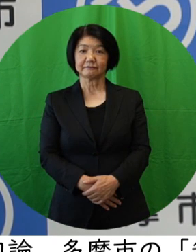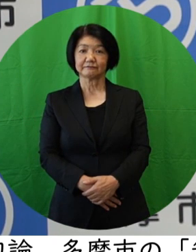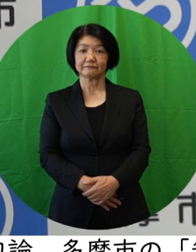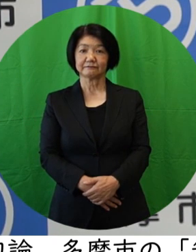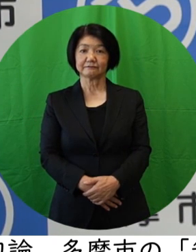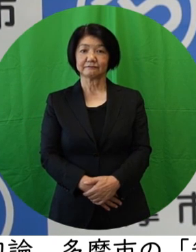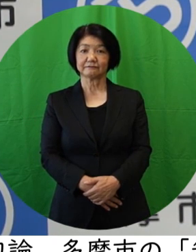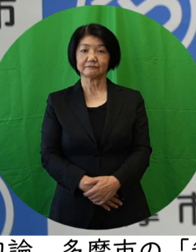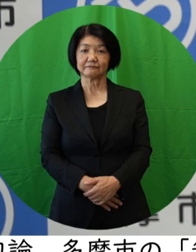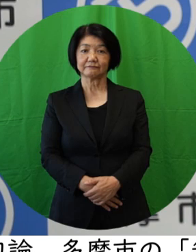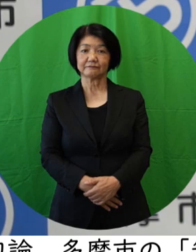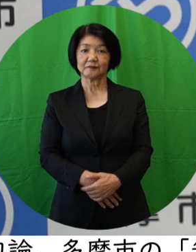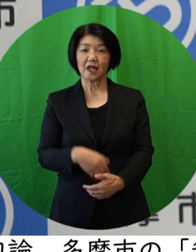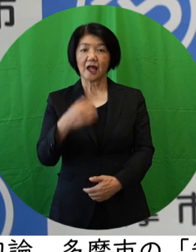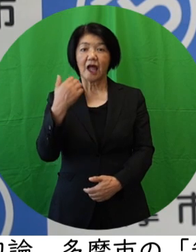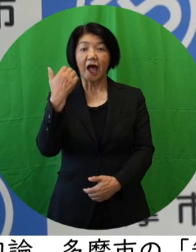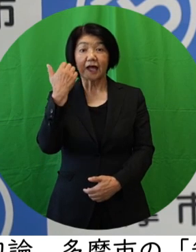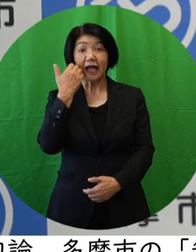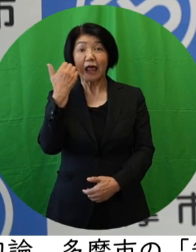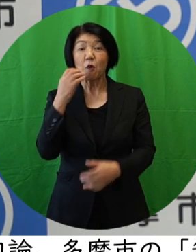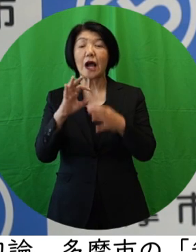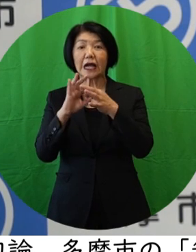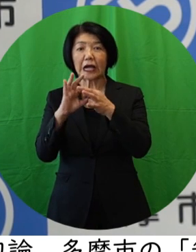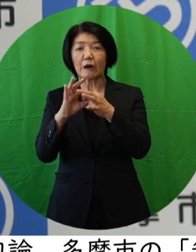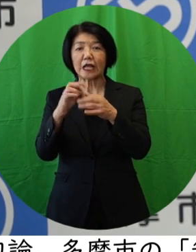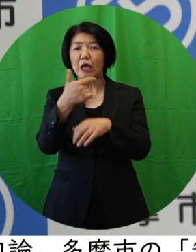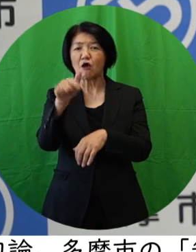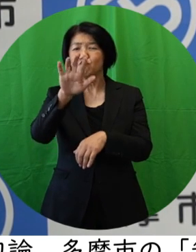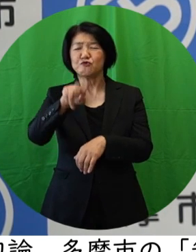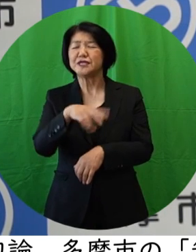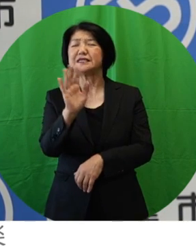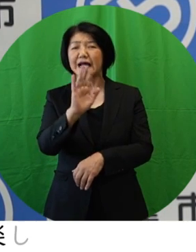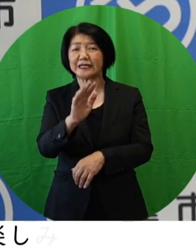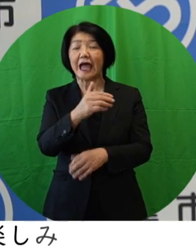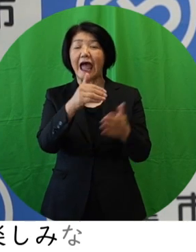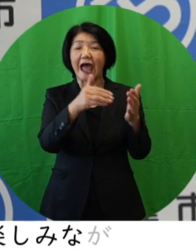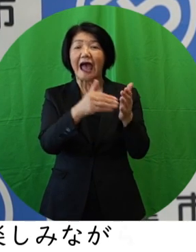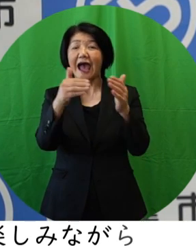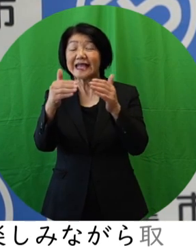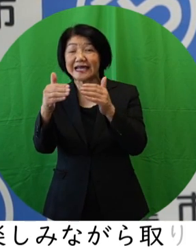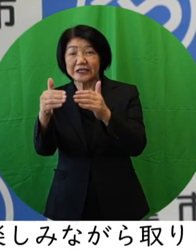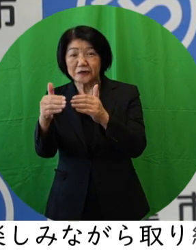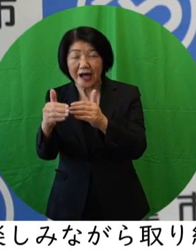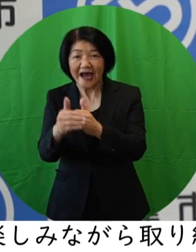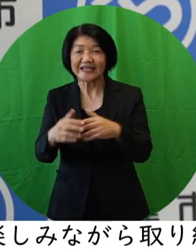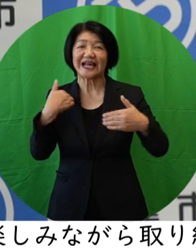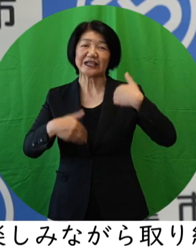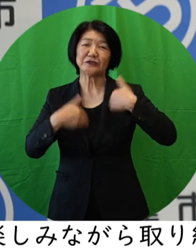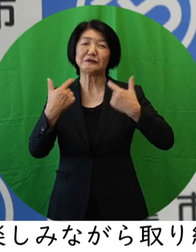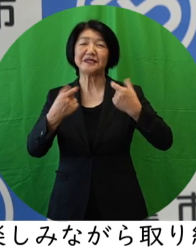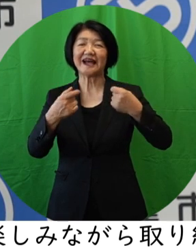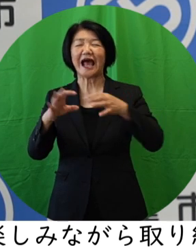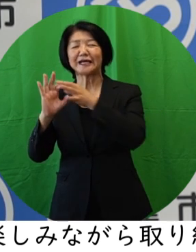こと誰もが関わり無理せずやれる範囲で楽しみながら取り組んでいること